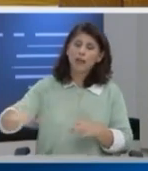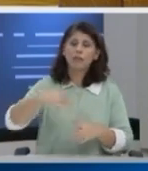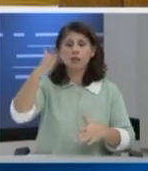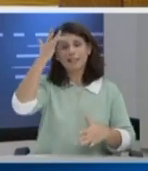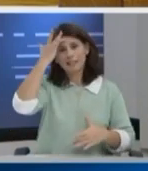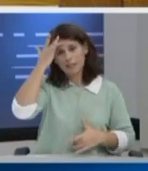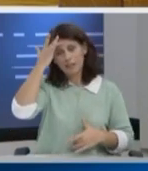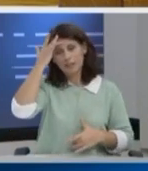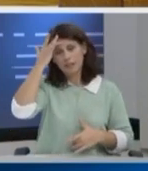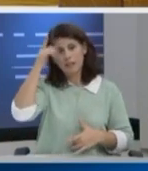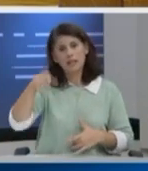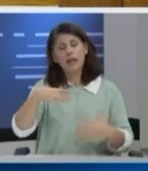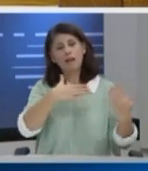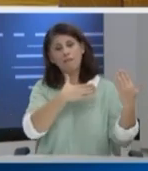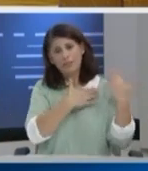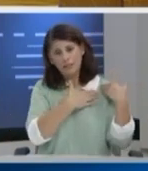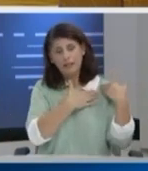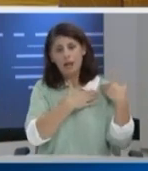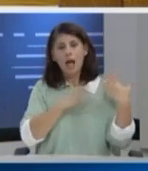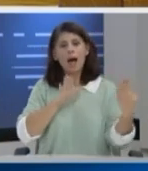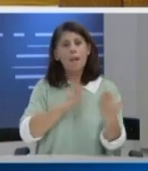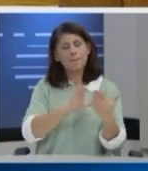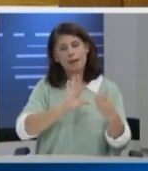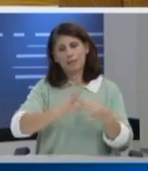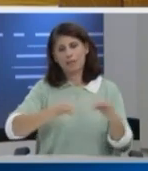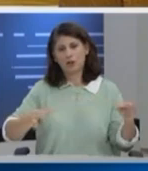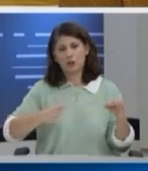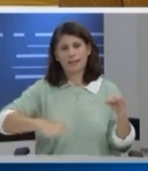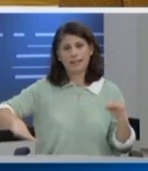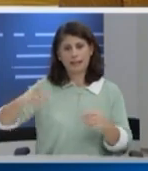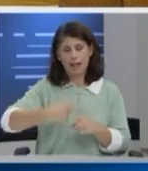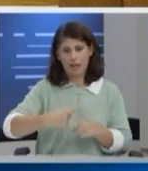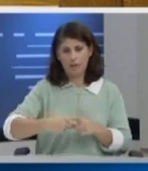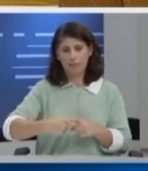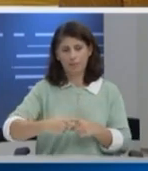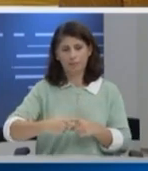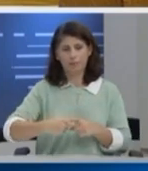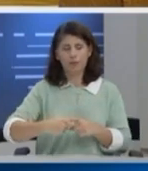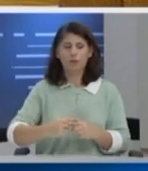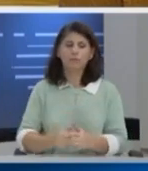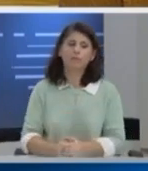η συνείδησή τους και η ευθύνη τους απέναντι στην ιστορία και στον τόπο.